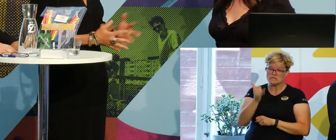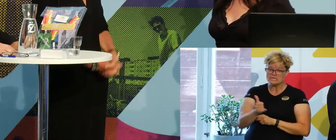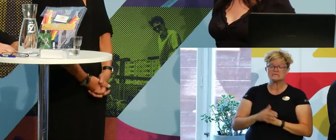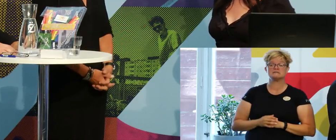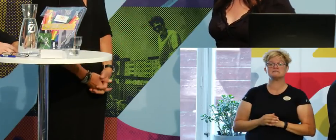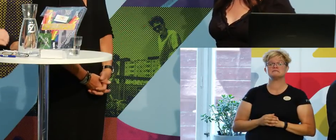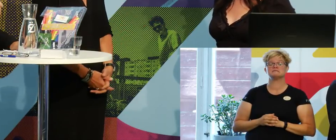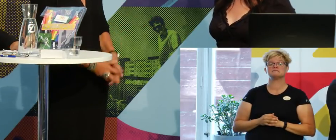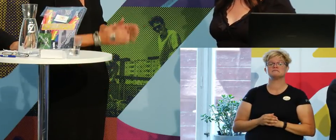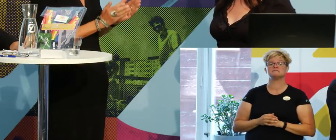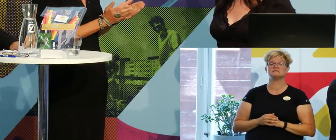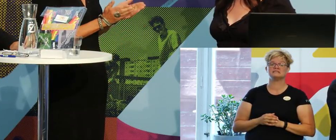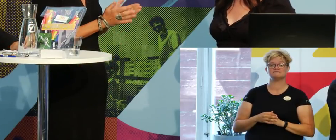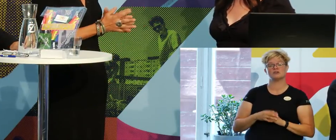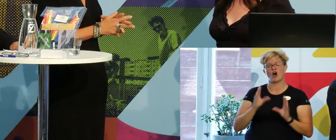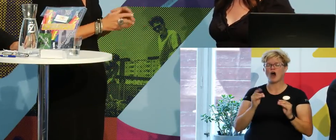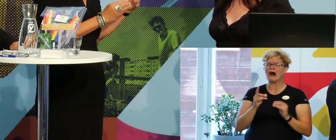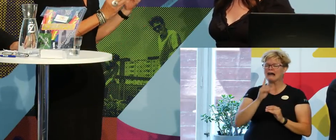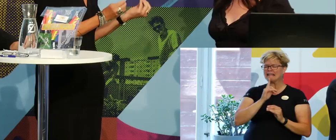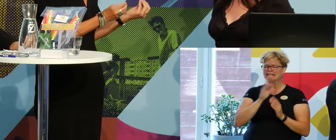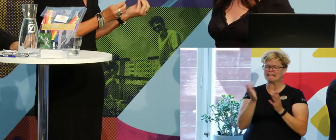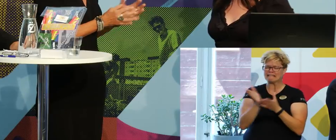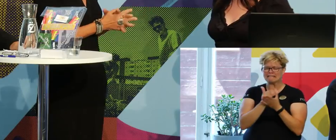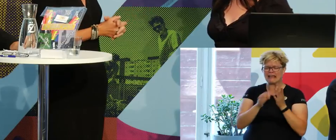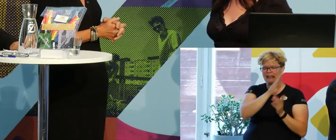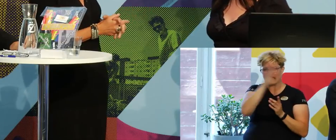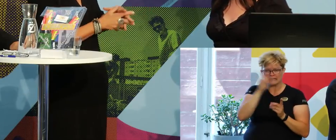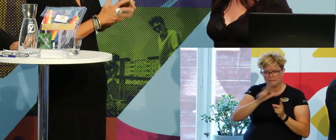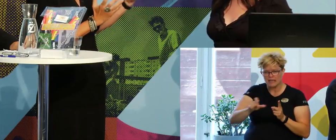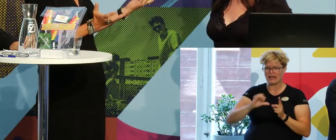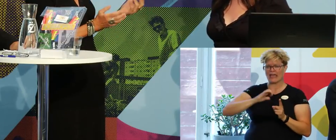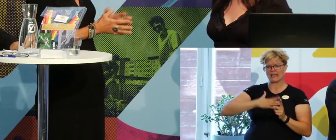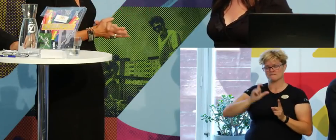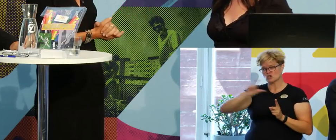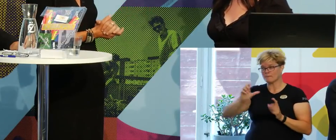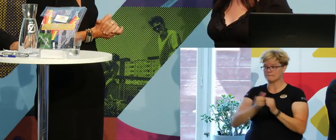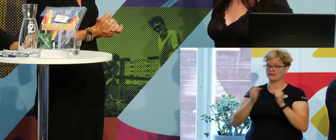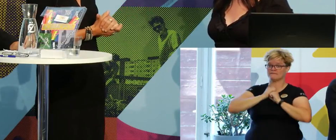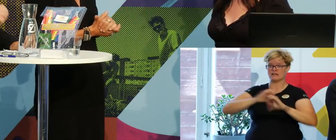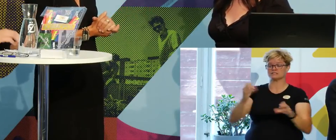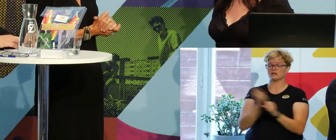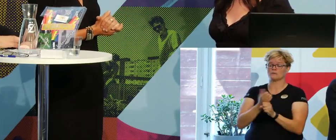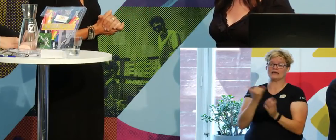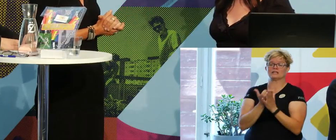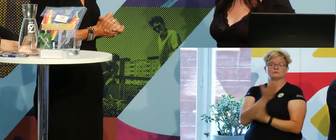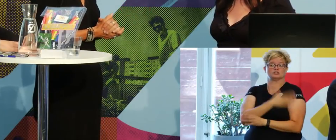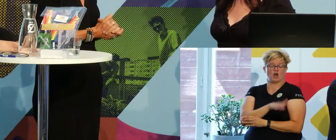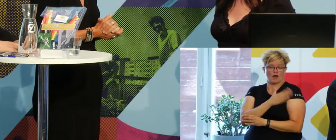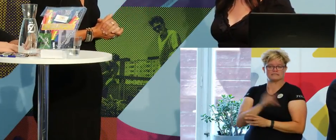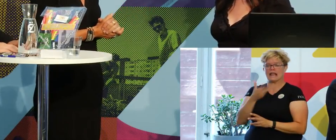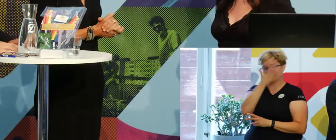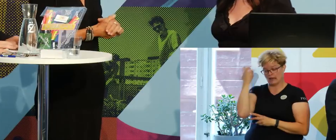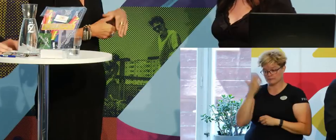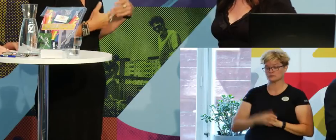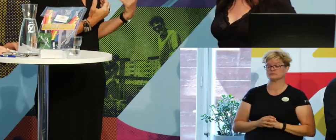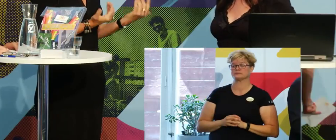består av en liten del akademiker och egna företagare, men den största delen jobbar inom servicenäringen eller inom landbruket.